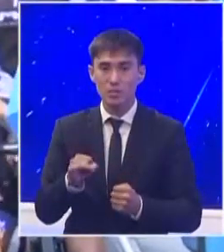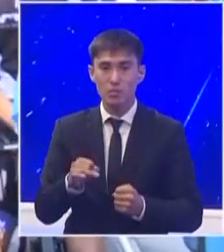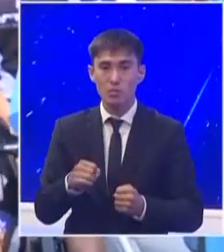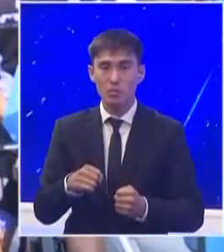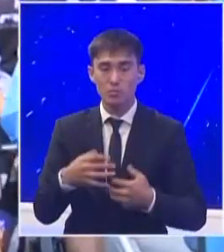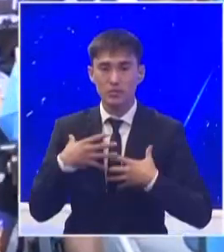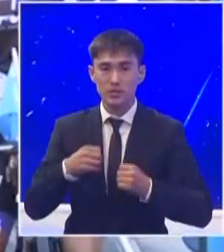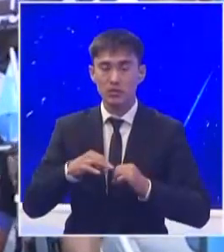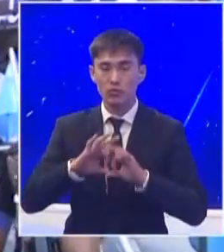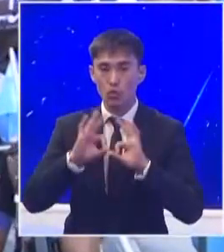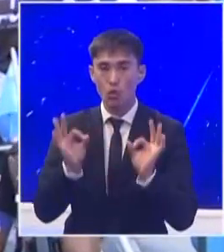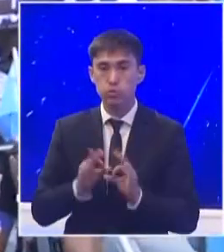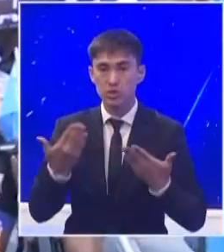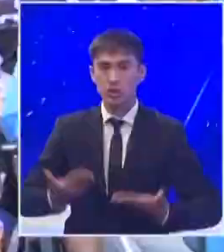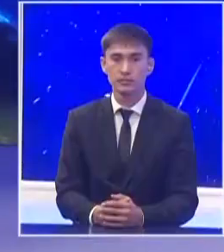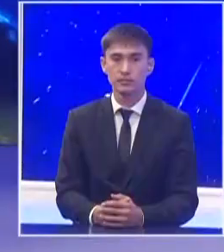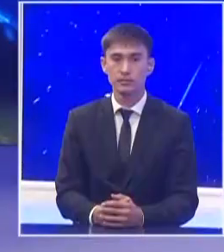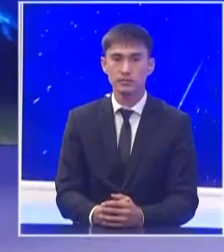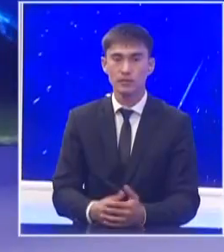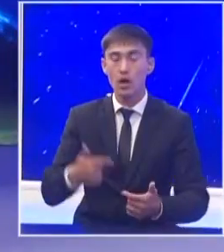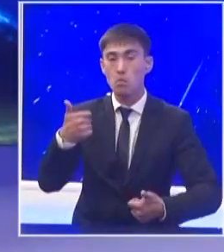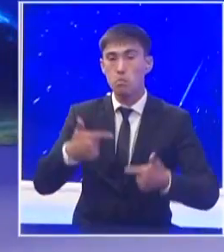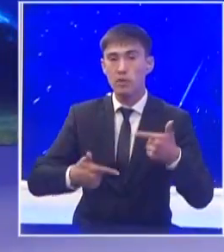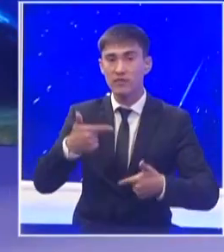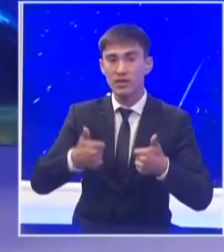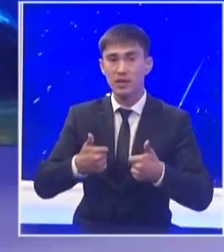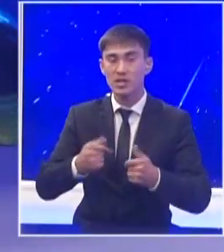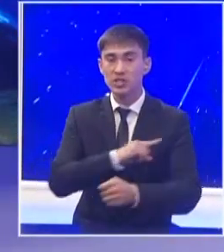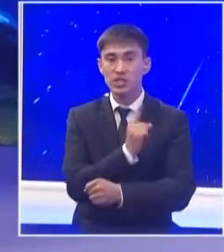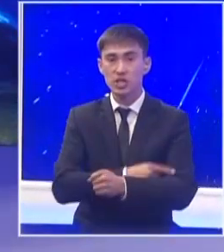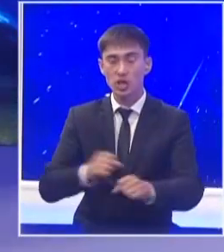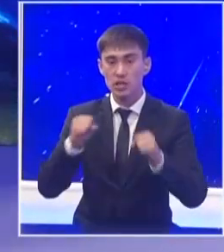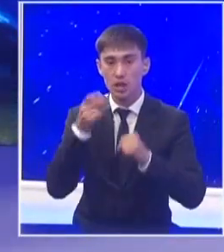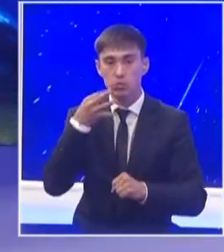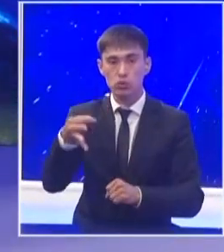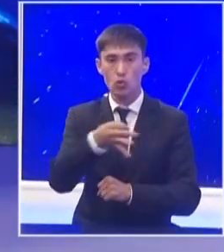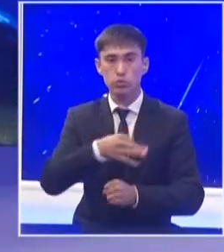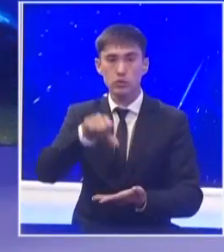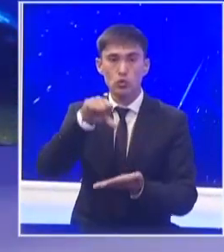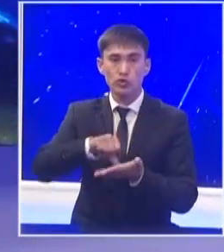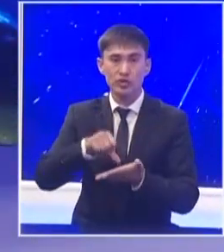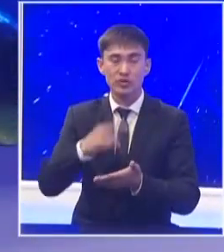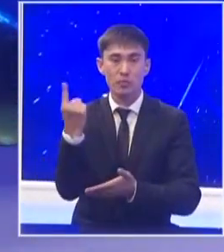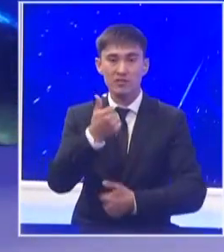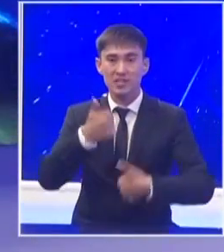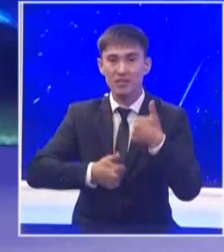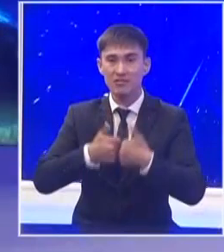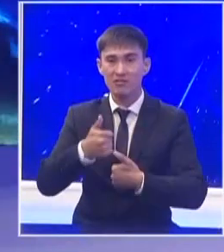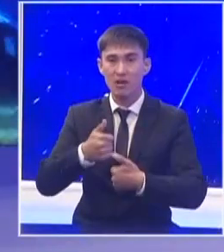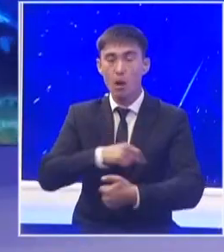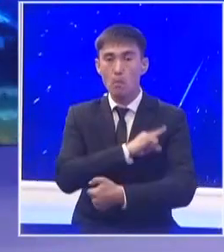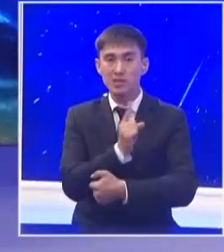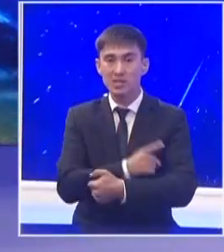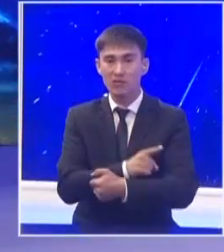придерживались здорового образа жизни. Битва гигантов. Сильнейшие атлеты Алматинской области приняли участие в первых соревнованиях по